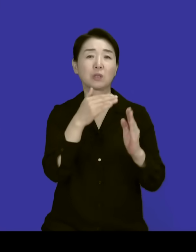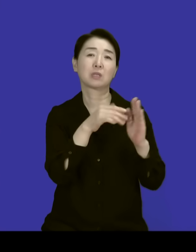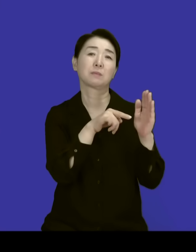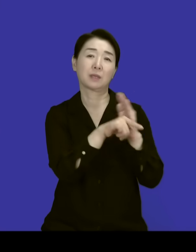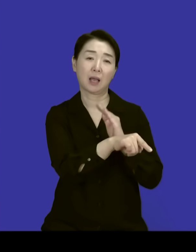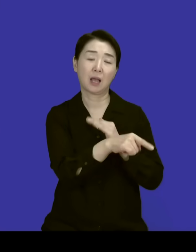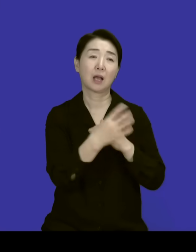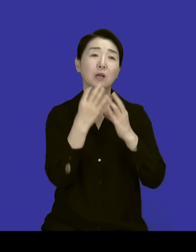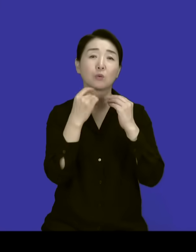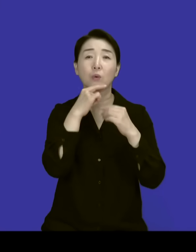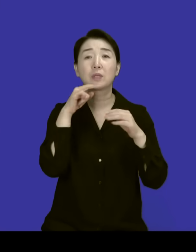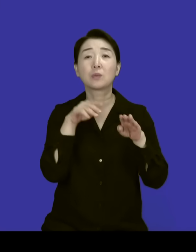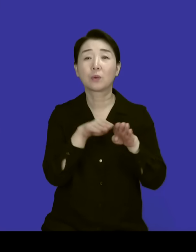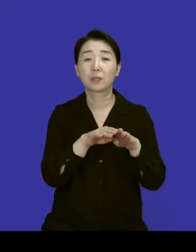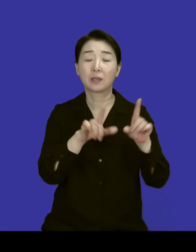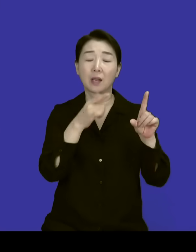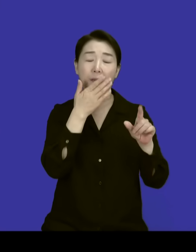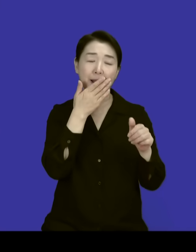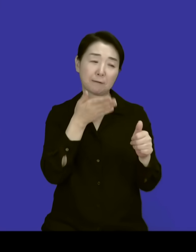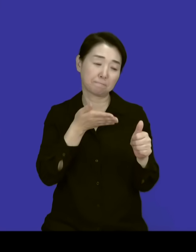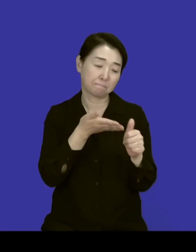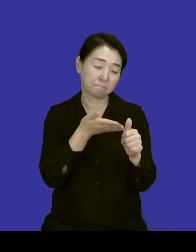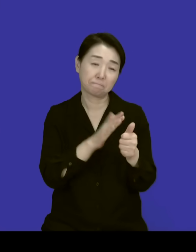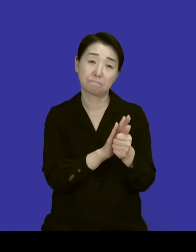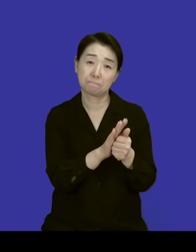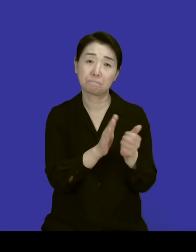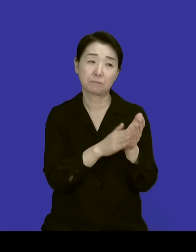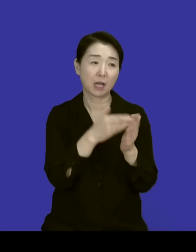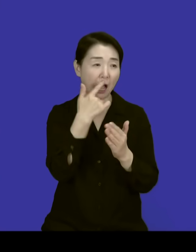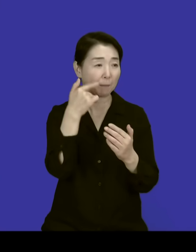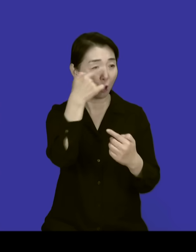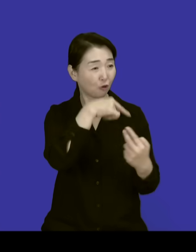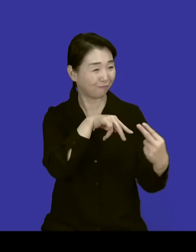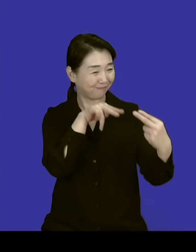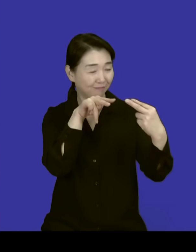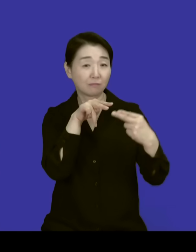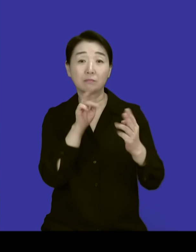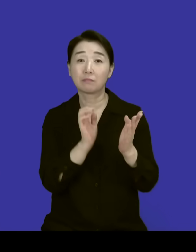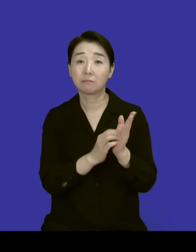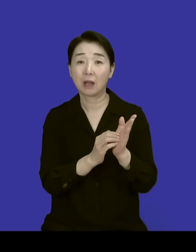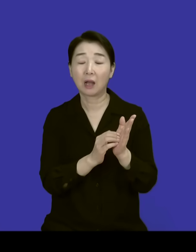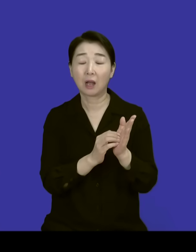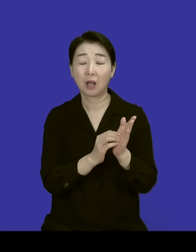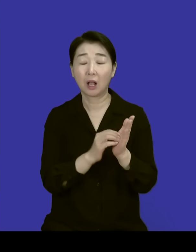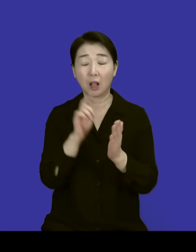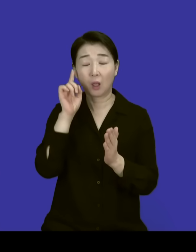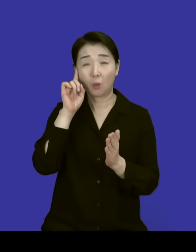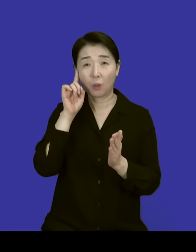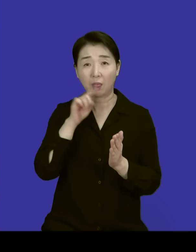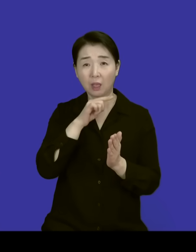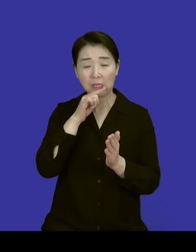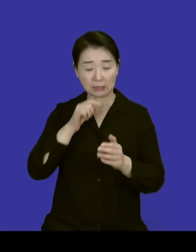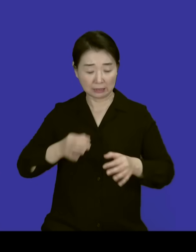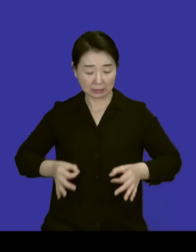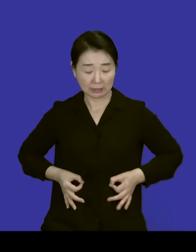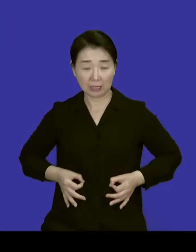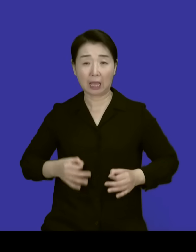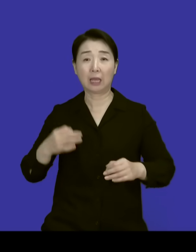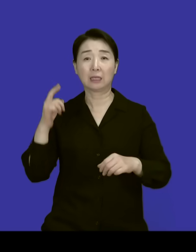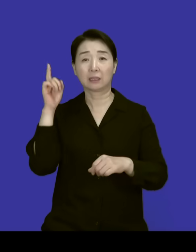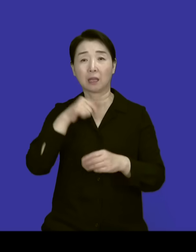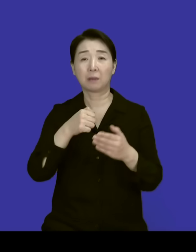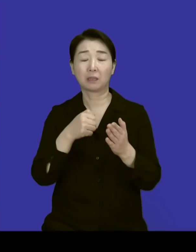그래가지고 토요일 일요일 날 밥 차려드리고 아버지 얼굴 뵙고 뭐 이제 투석 받으신다니까 왔다 갔다 하고